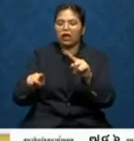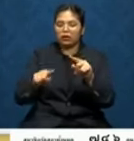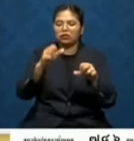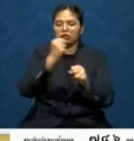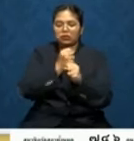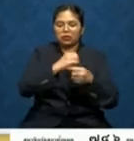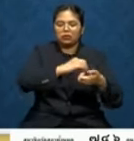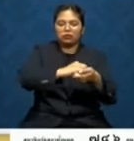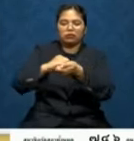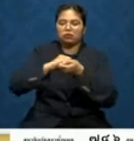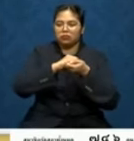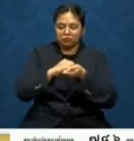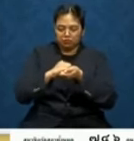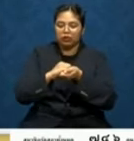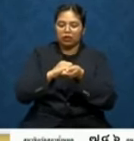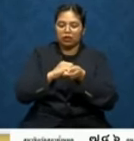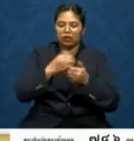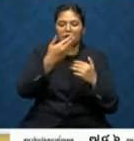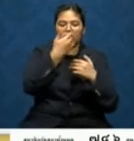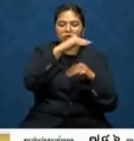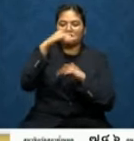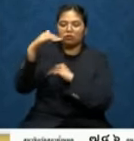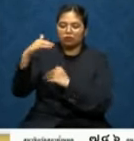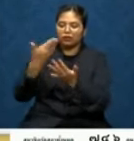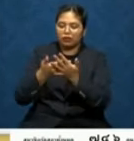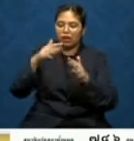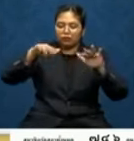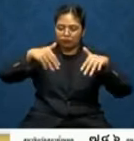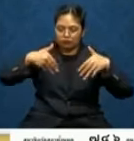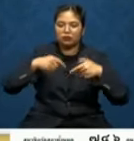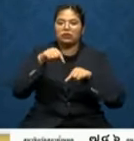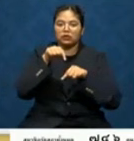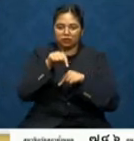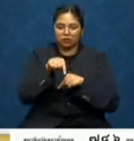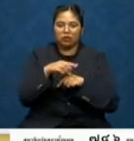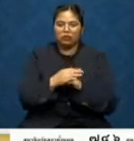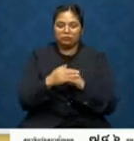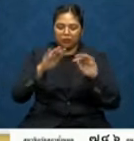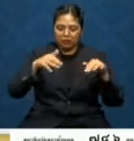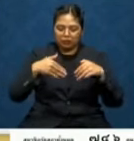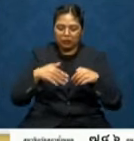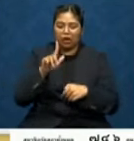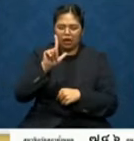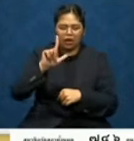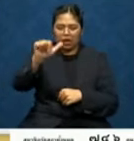ทำให้รายได้จากการส่งออกทุนทางวัฒนธรรมนี้เป็นรายได้หลัก